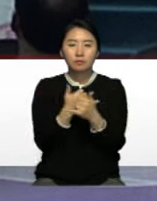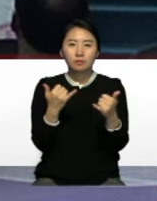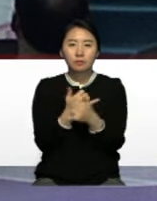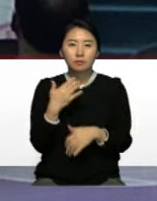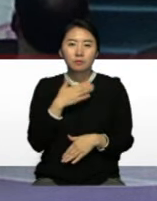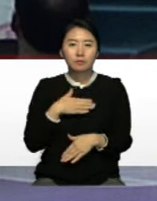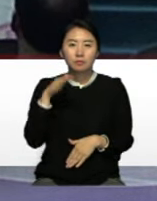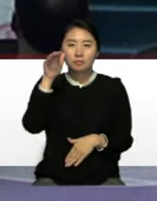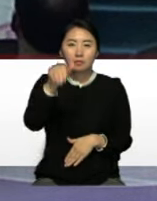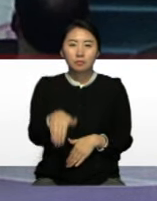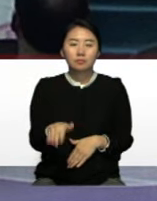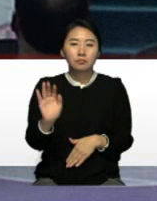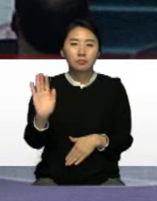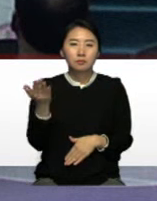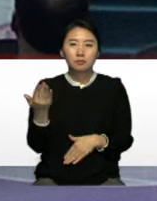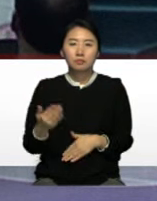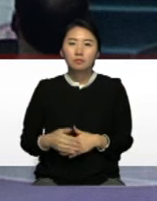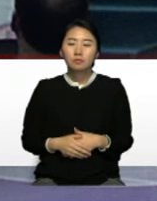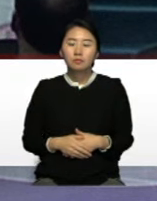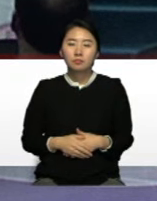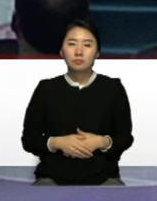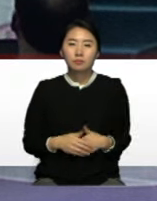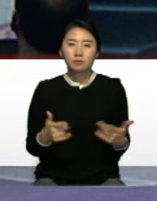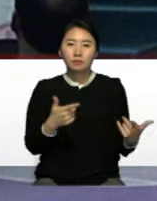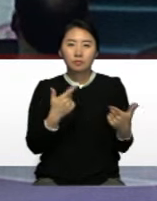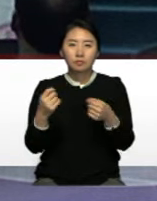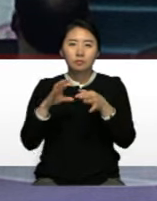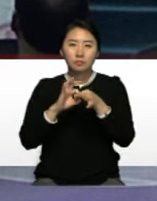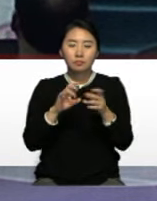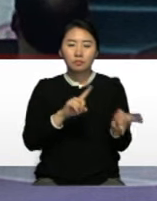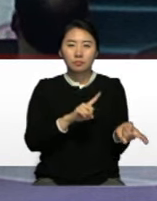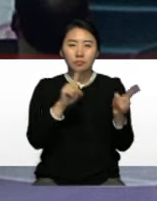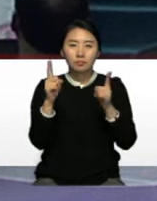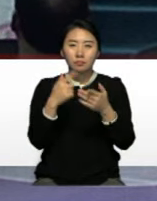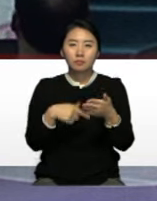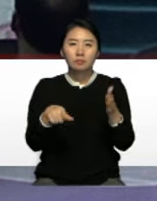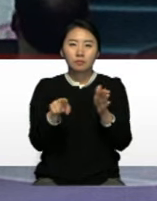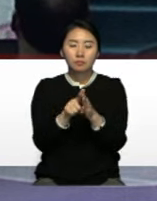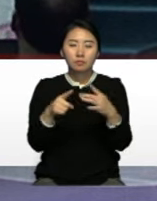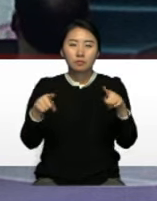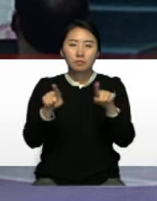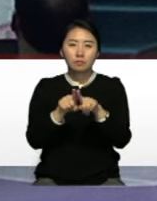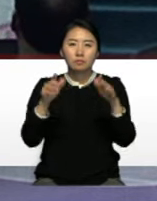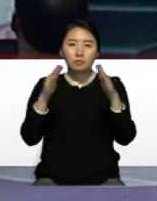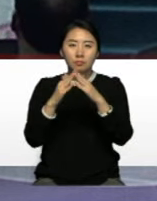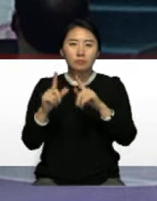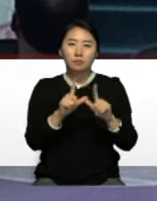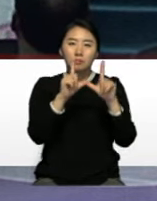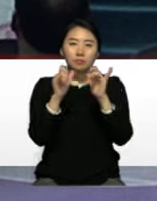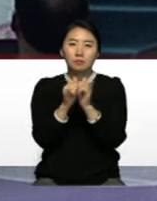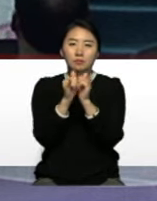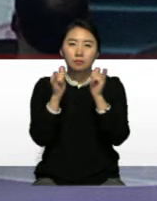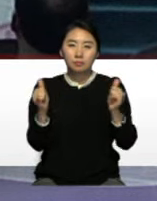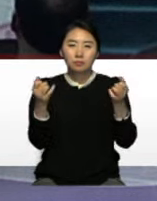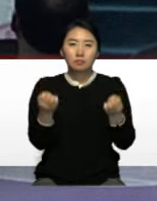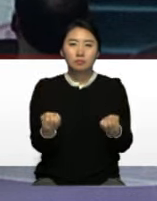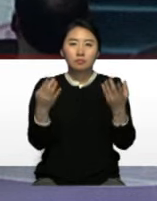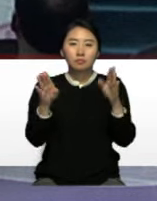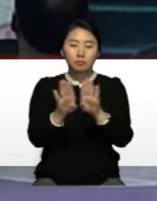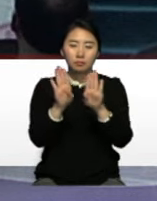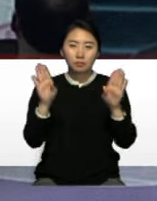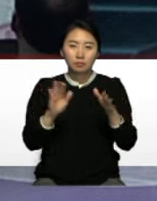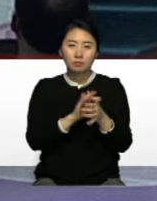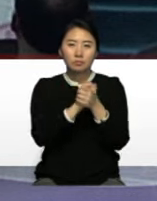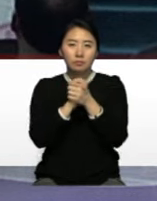정도 조금은 퇴색돼가는 것 같습니다. 이런 관계를 회복하고자 공동주택에 함께 살고 있는 사람들끼리 축제를